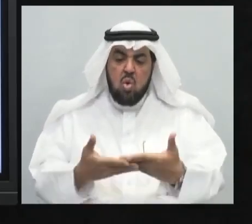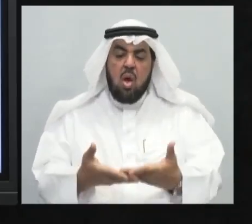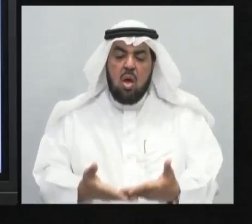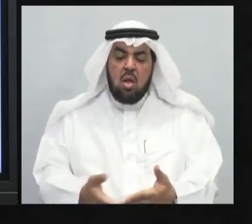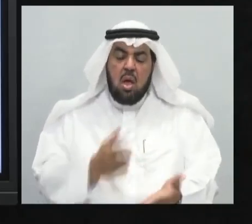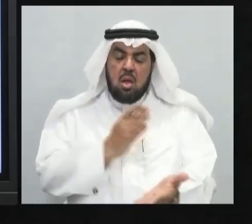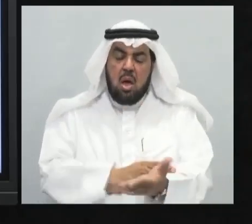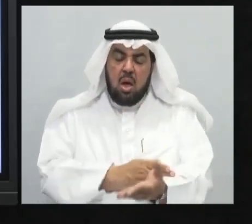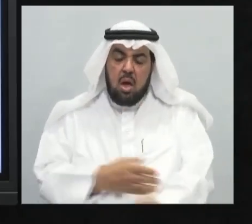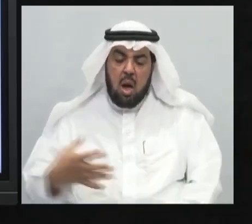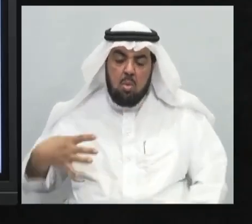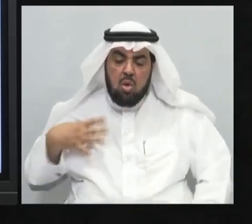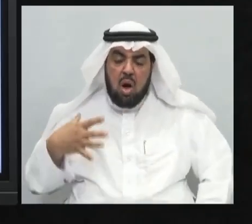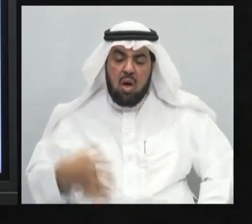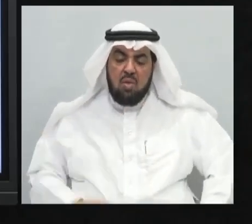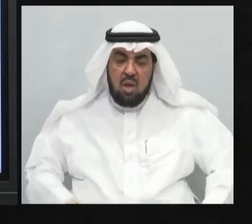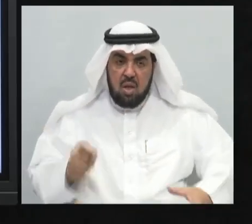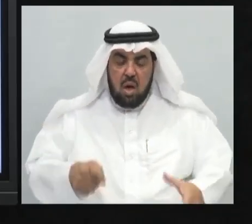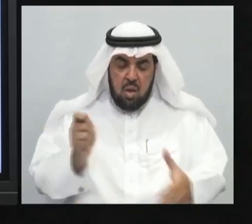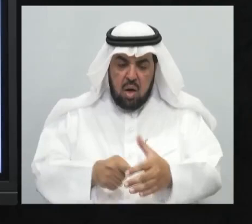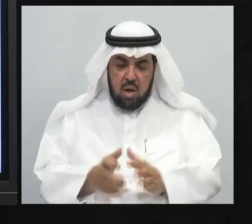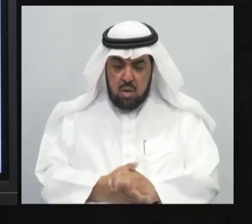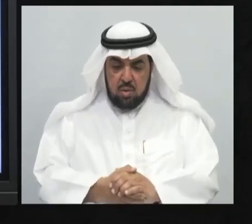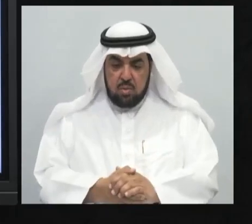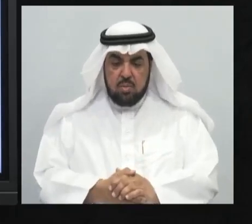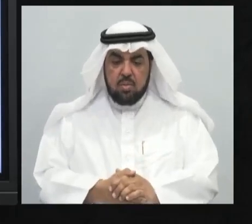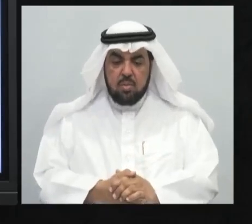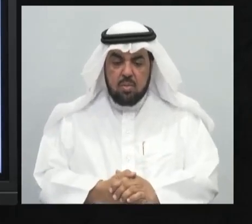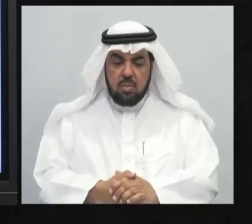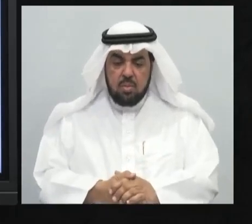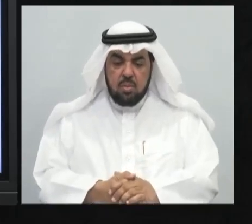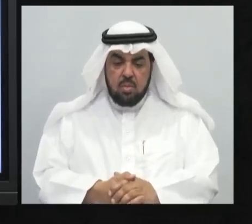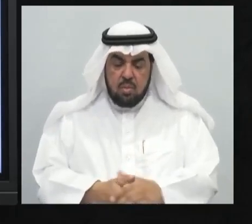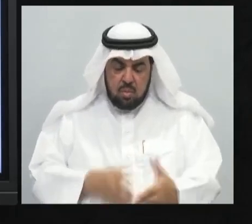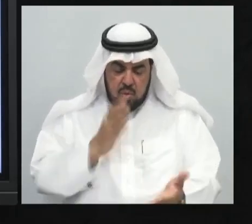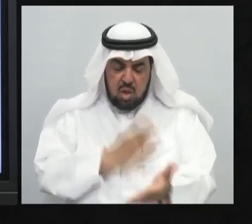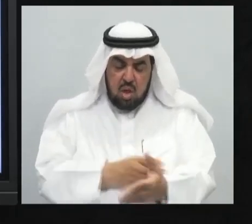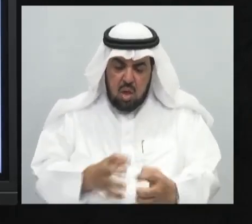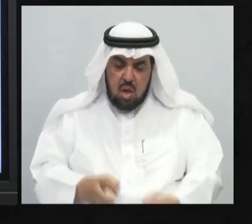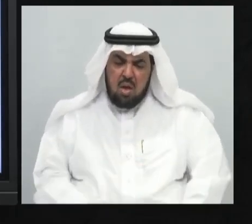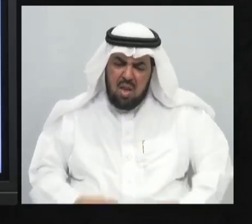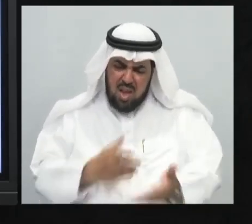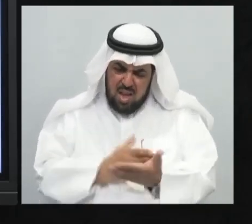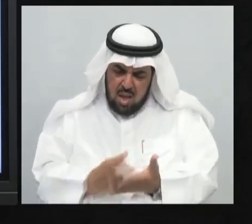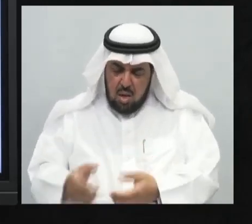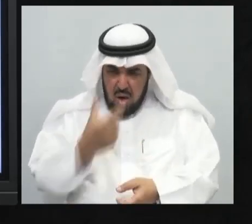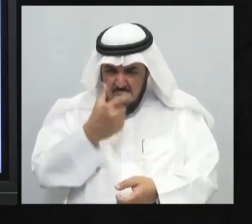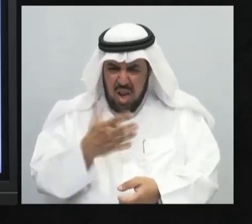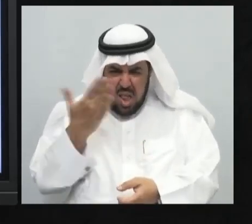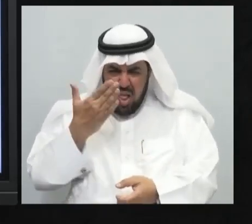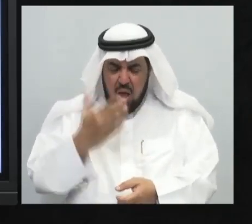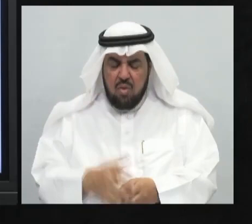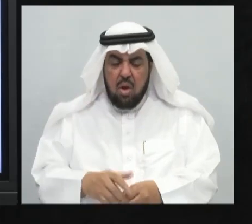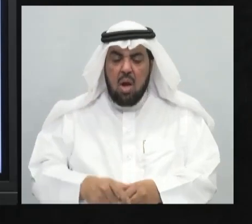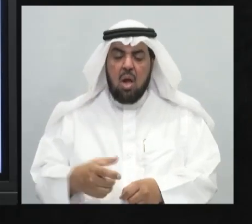التقرير المدراء في اتخاذ القرار اذا التقرير التحليلي مهمته ازاله الرؤيه الضبابيه